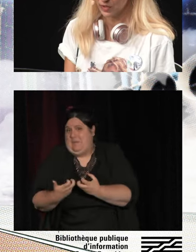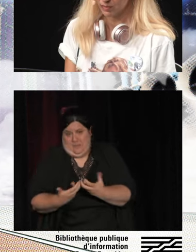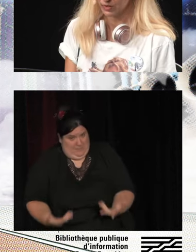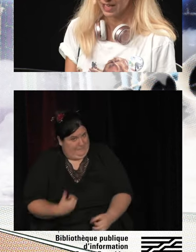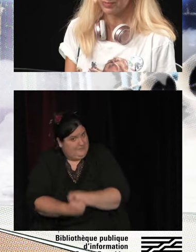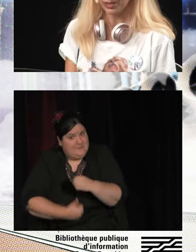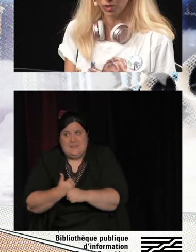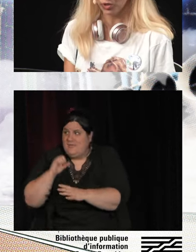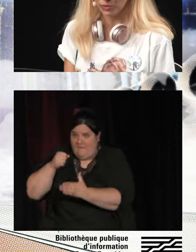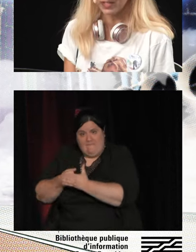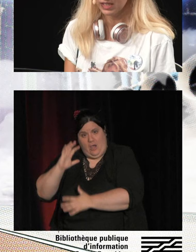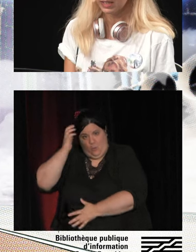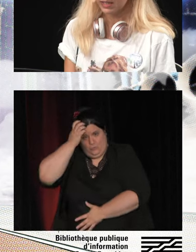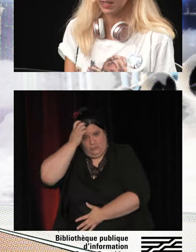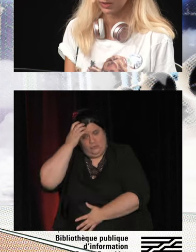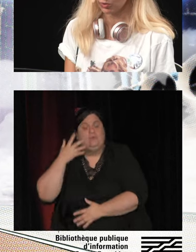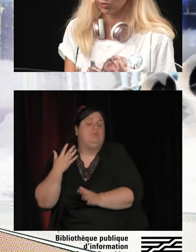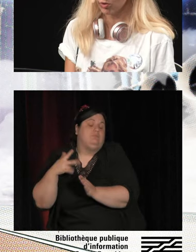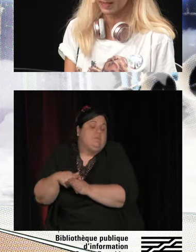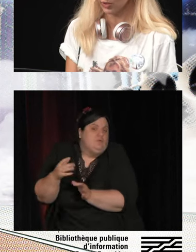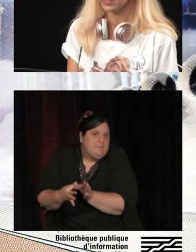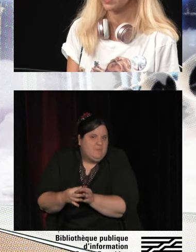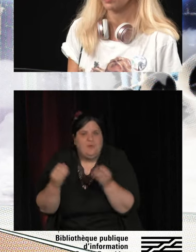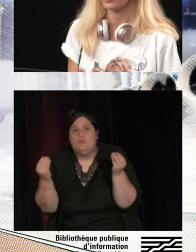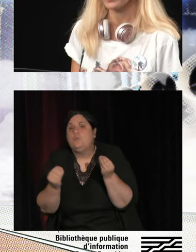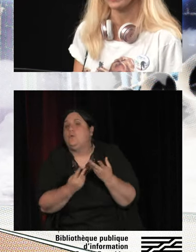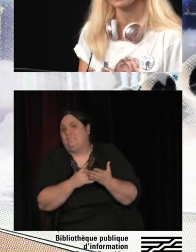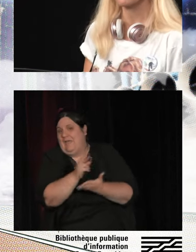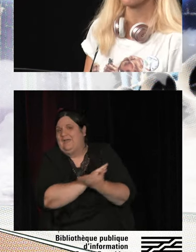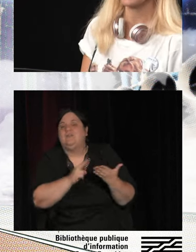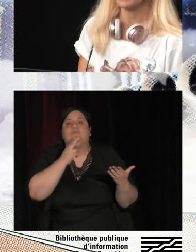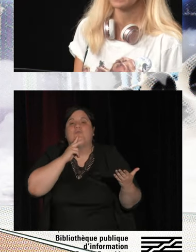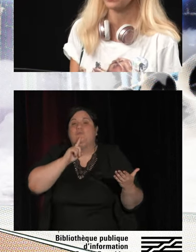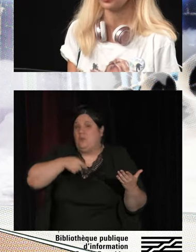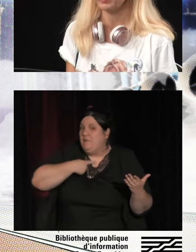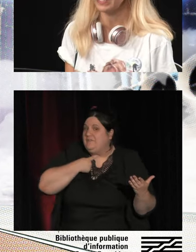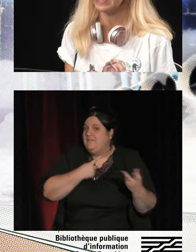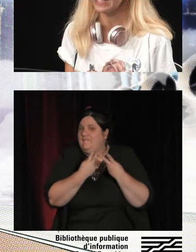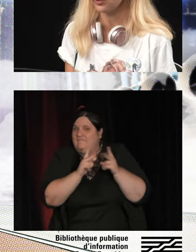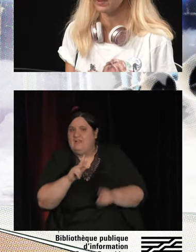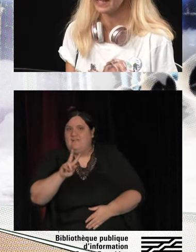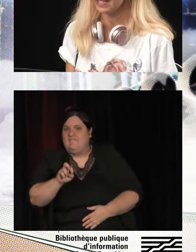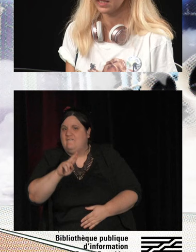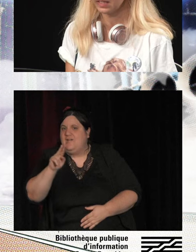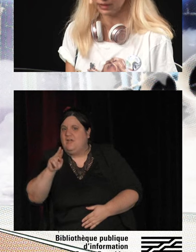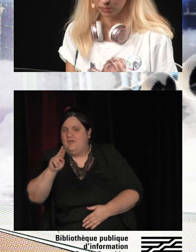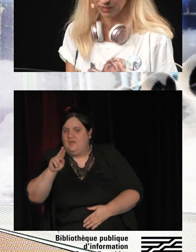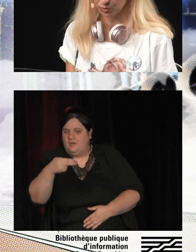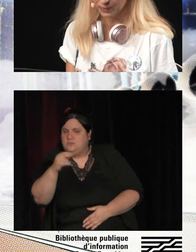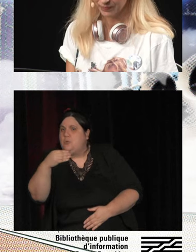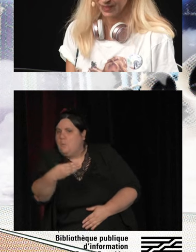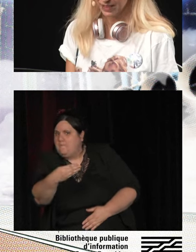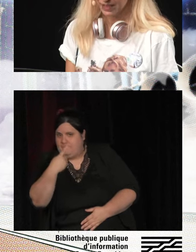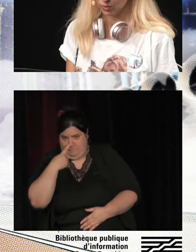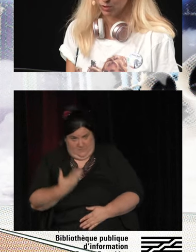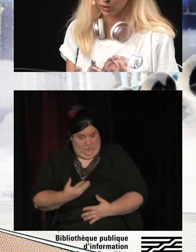début septembre, à Vernon, en Normandie. Ça a donc toujours été organisé en France, à l'exception des années 2018 à